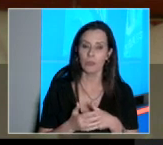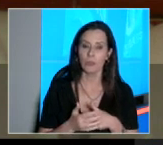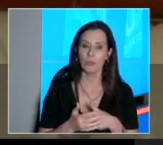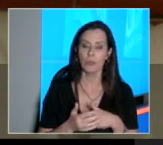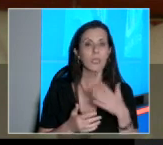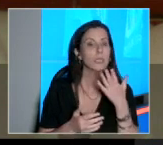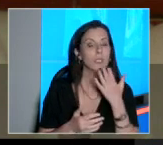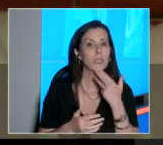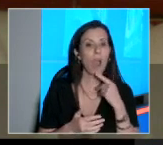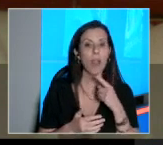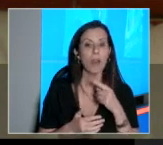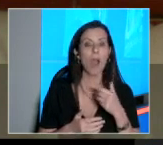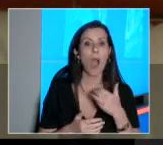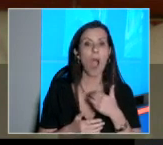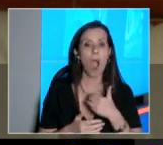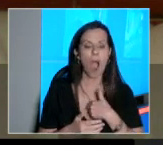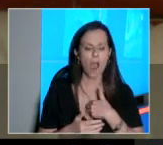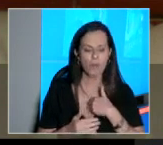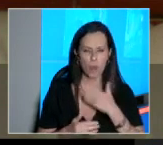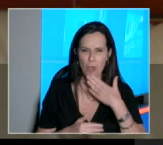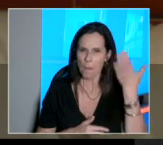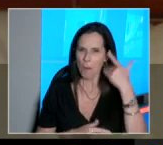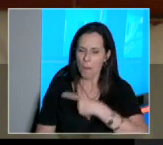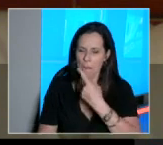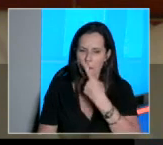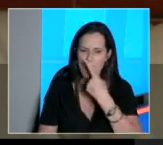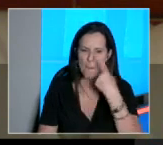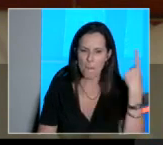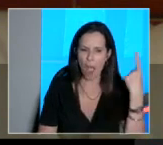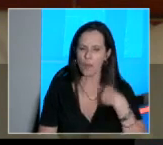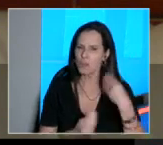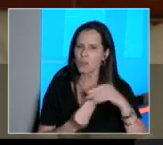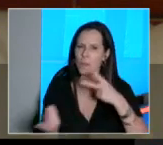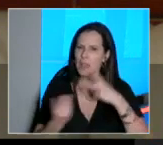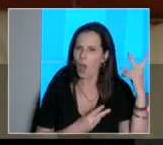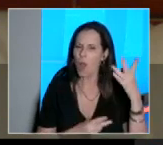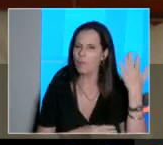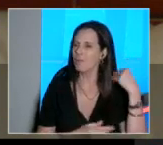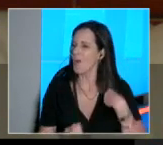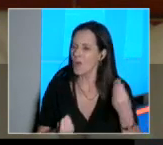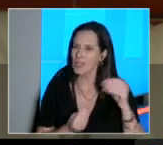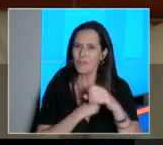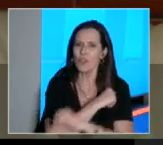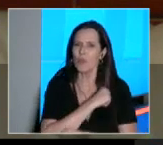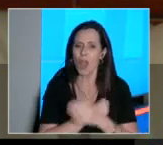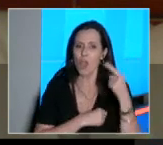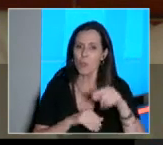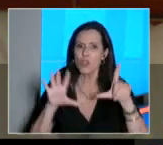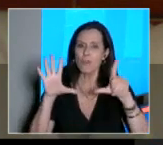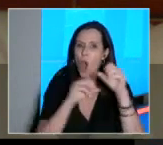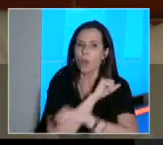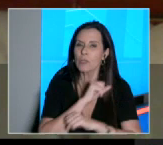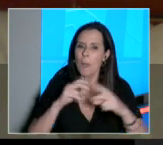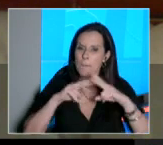והתרחקה מהעולם המפותח, הלכנו וסגרנו פערים בקצב מדהים. אנחנו הוספנו בתי חולים, הוספנו אוניברסיטאות, היו פה 7